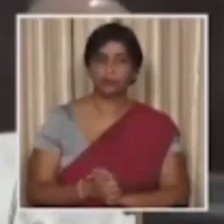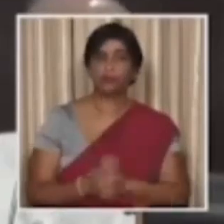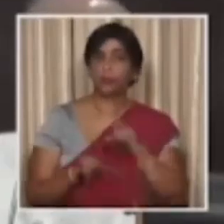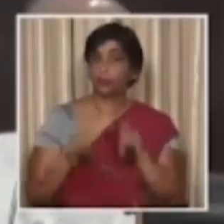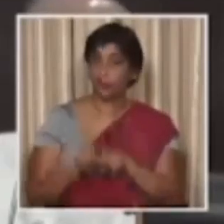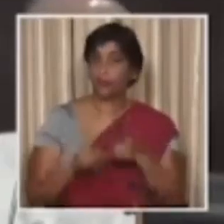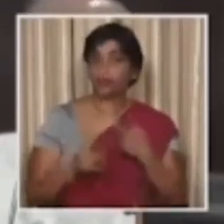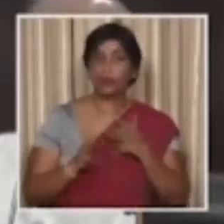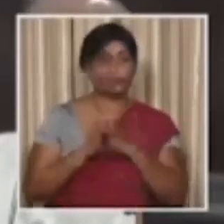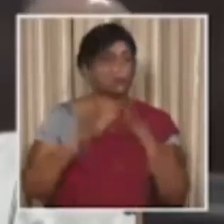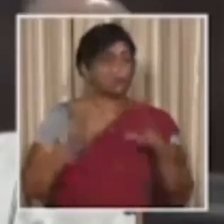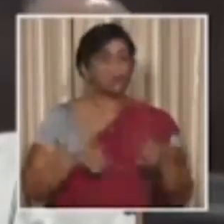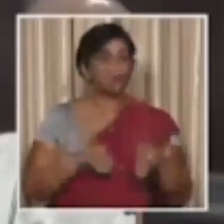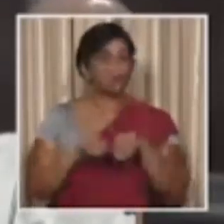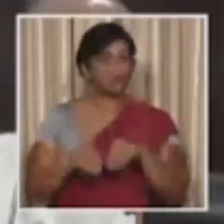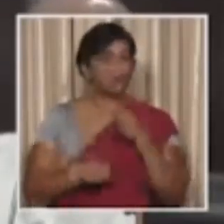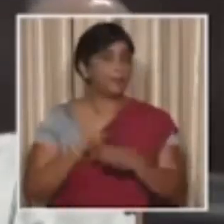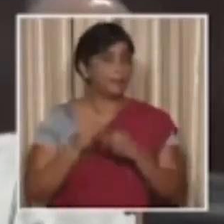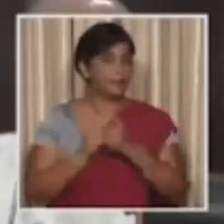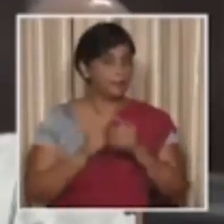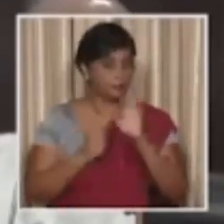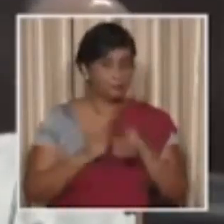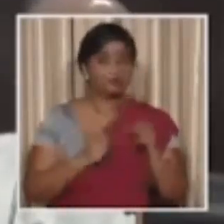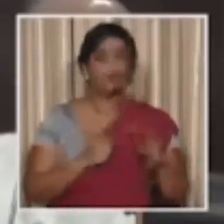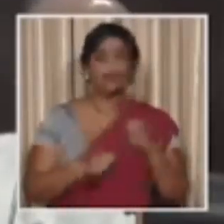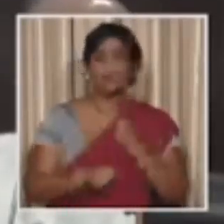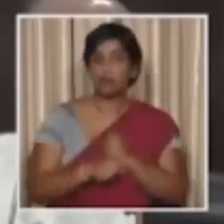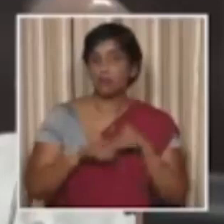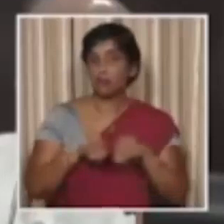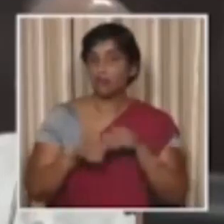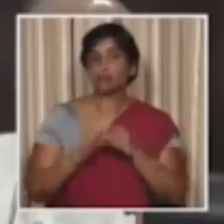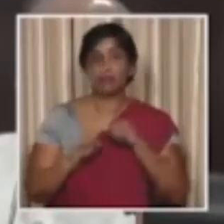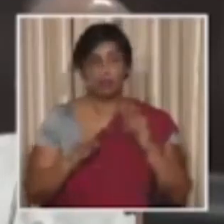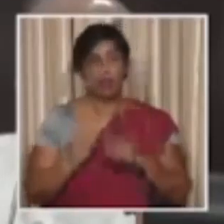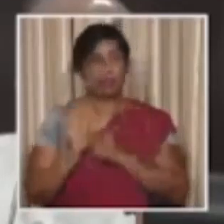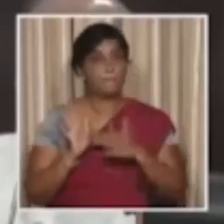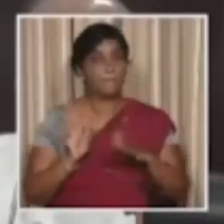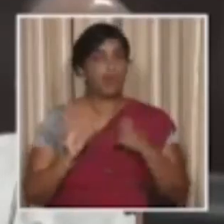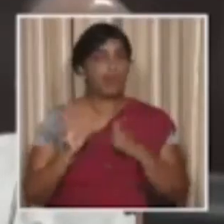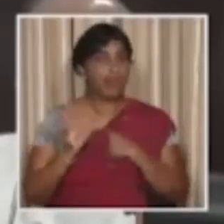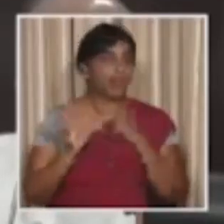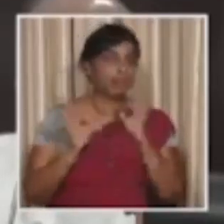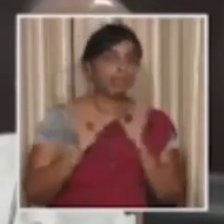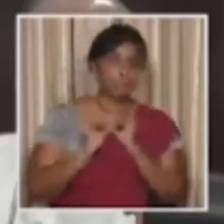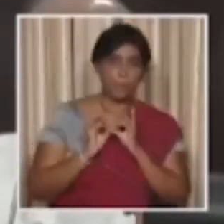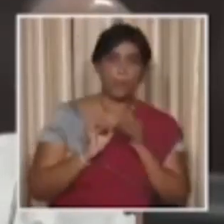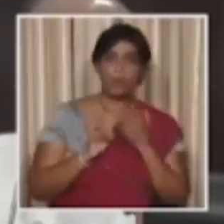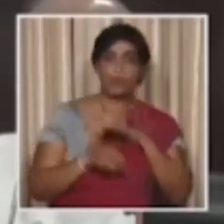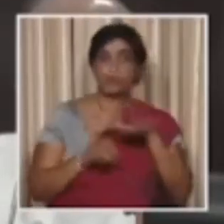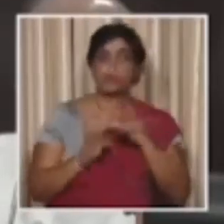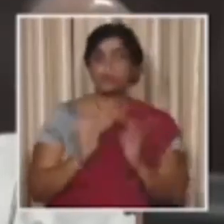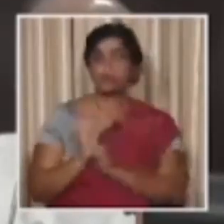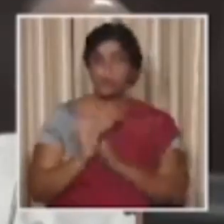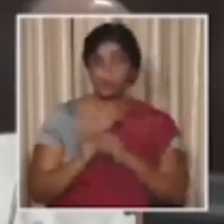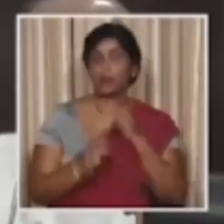ඊට අමතරව මහා පරිමාණයේ කෘෂිකාර්මික කටයුතු සඳහා රාජ්‍ය වැවිලි සංස්ථාවේ මහවැලි ඒසා බී කලා ඉඩම්පතින